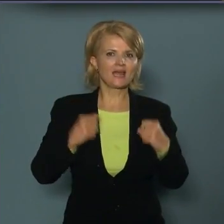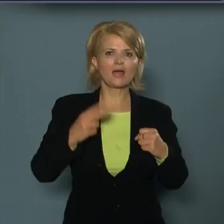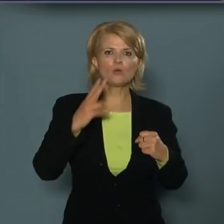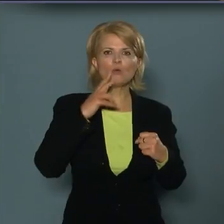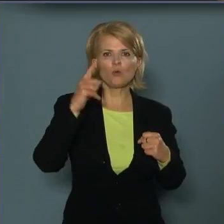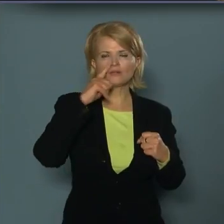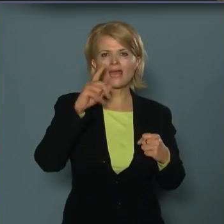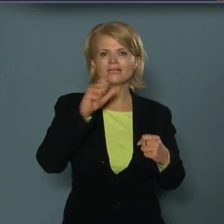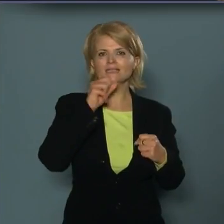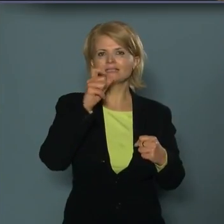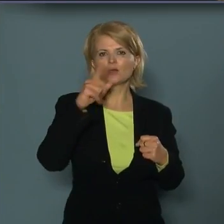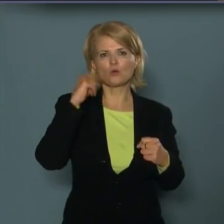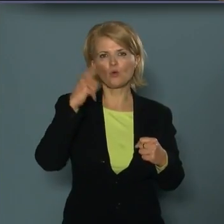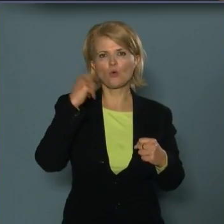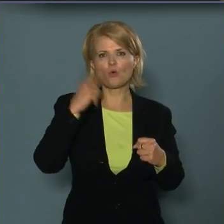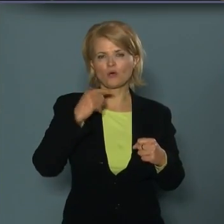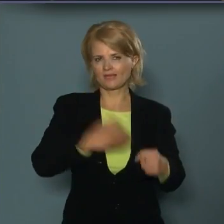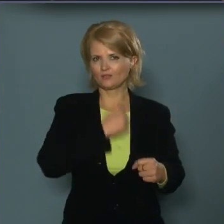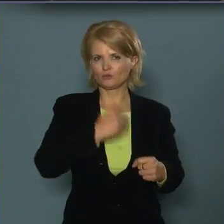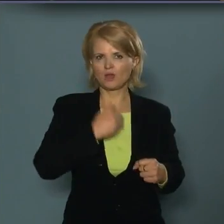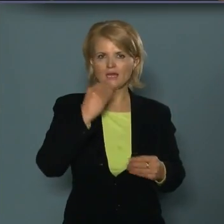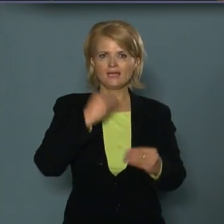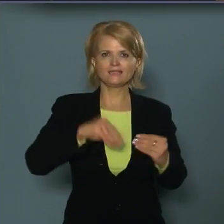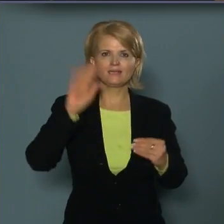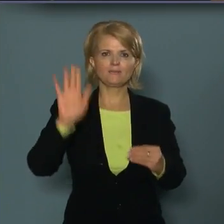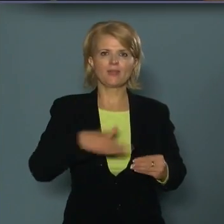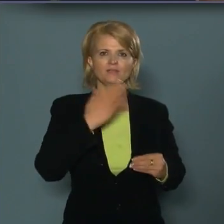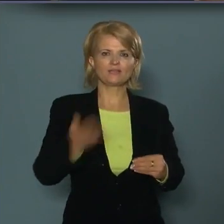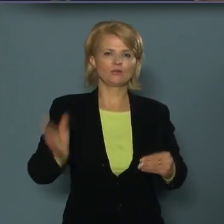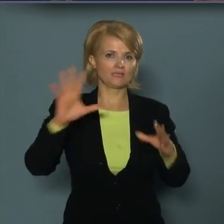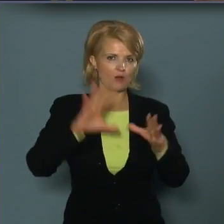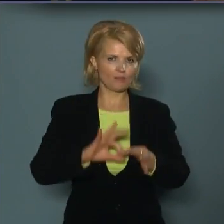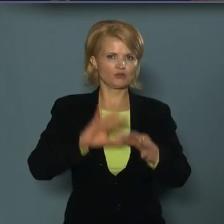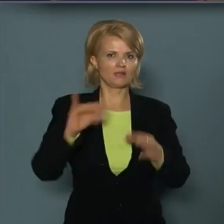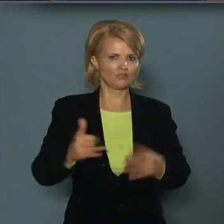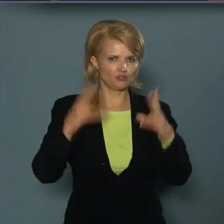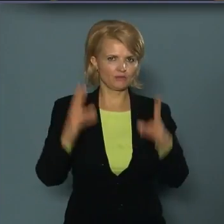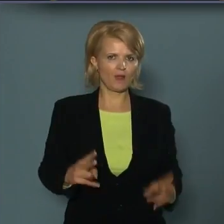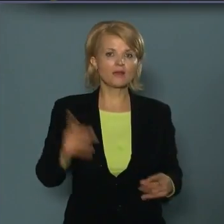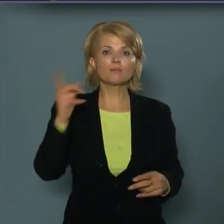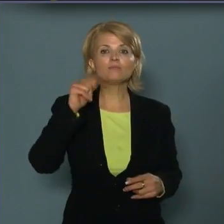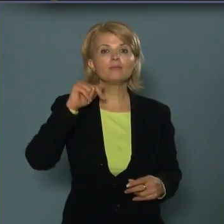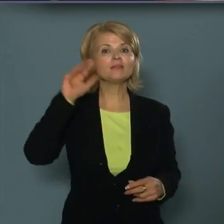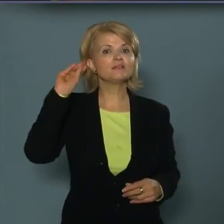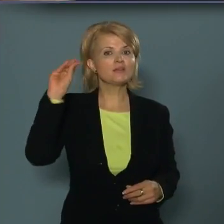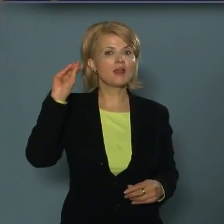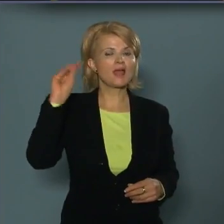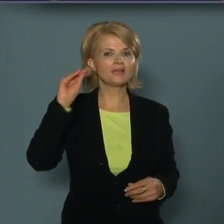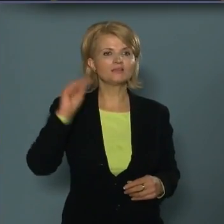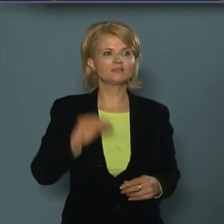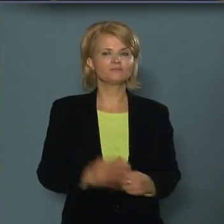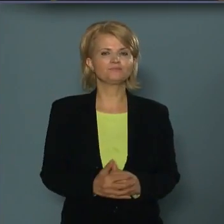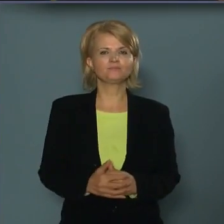UNESCO asszociált iskoláról beszélünk, ezért nemzetközi kapcsolatokkal, együttműködésekkel is bírnak. Mit jelent ez? Pontosan